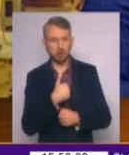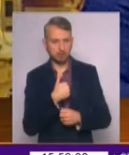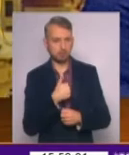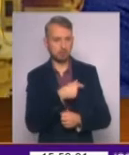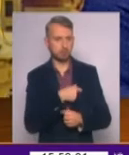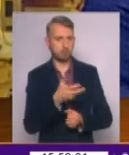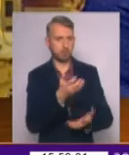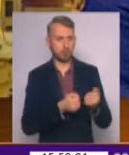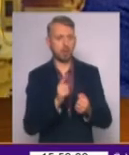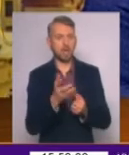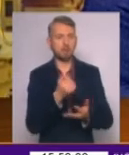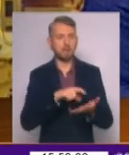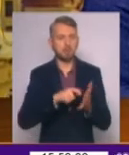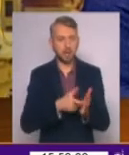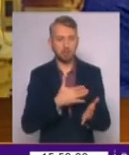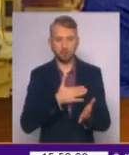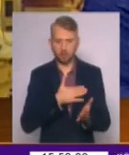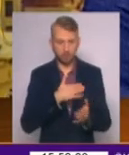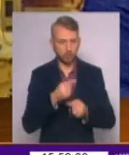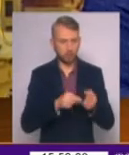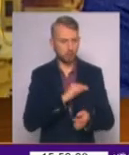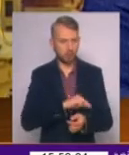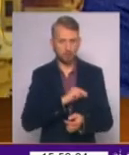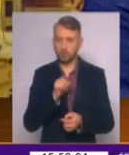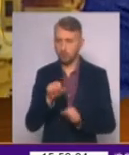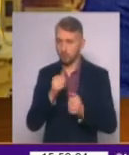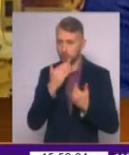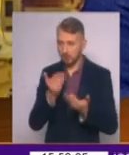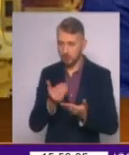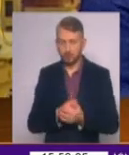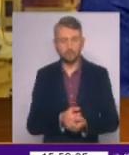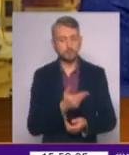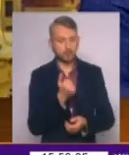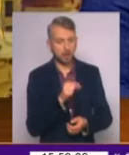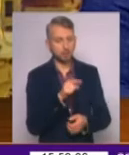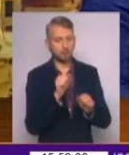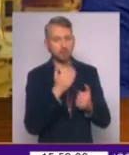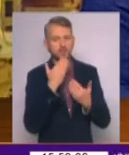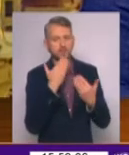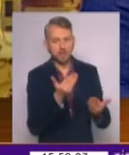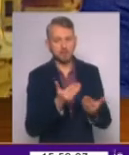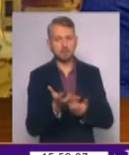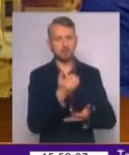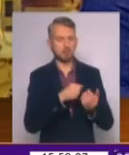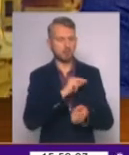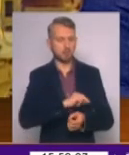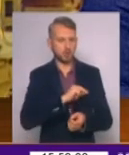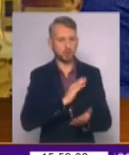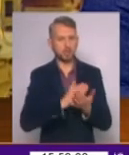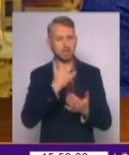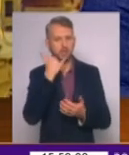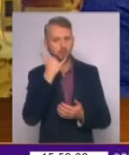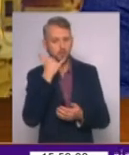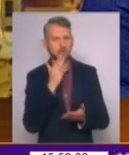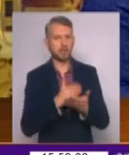прийом. Але приймальня моя постійно працює. Тобто туди можна звертатися? Так. Туди можна звертатися, приймальня працює, є телефони,